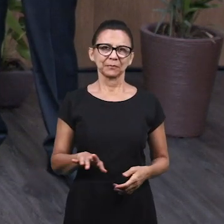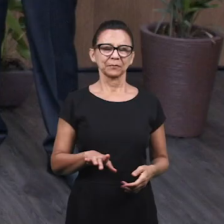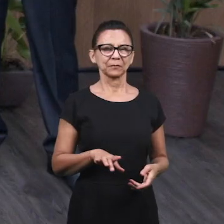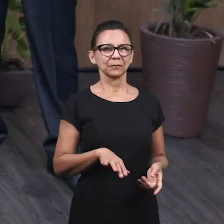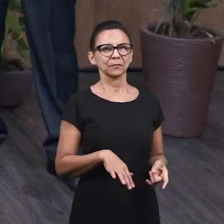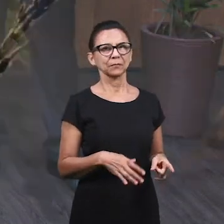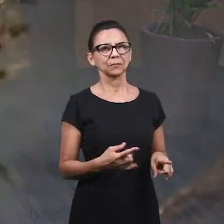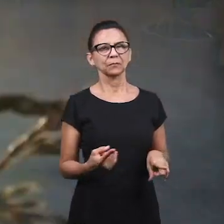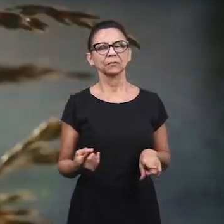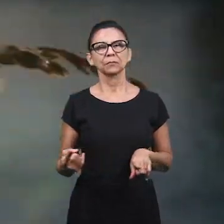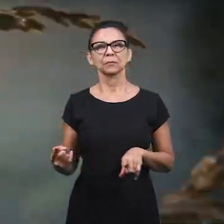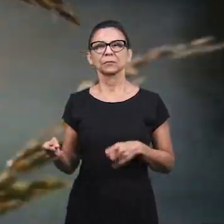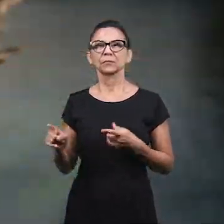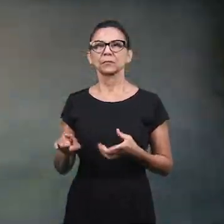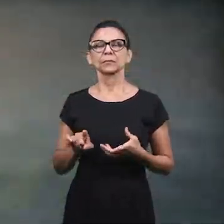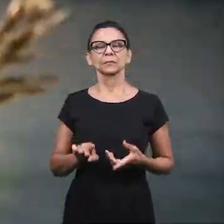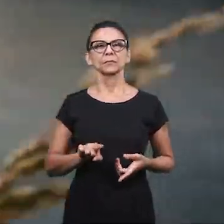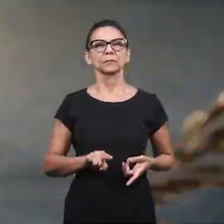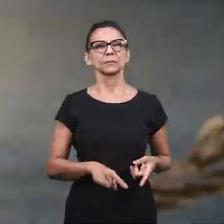tous.